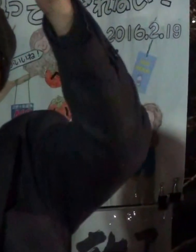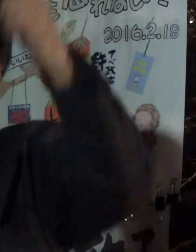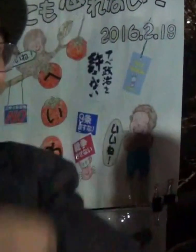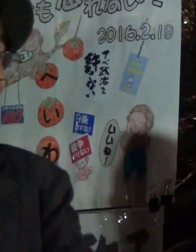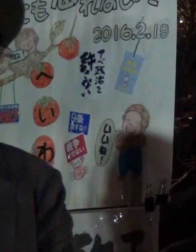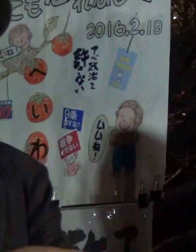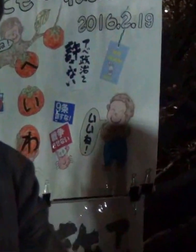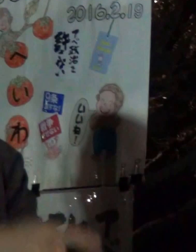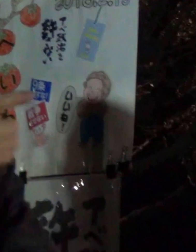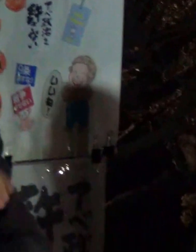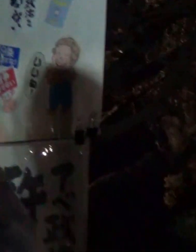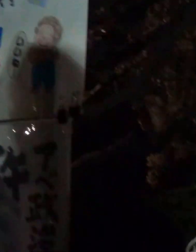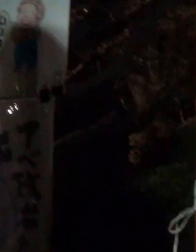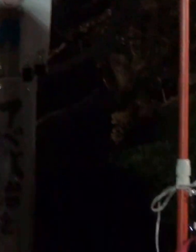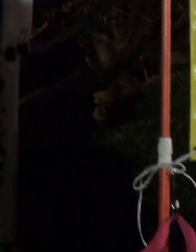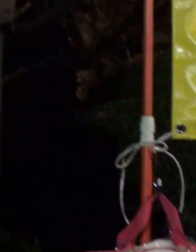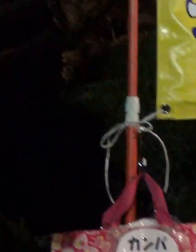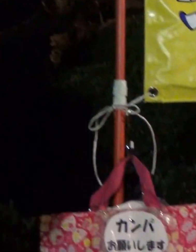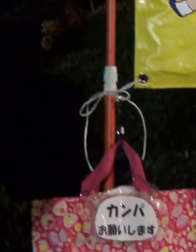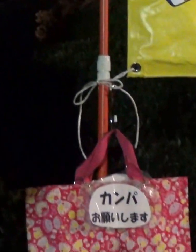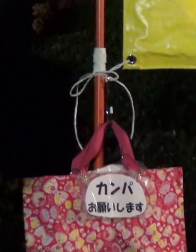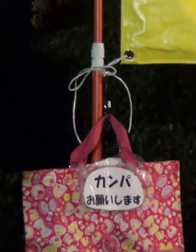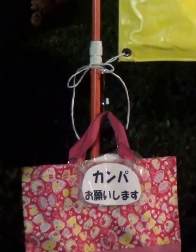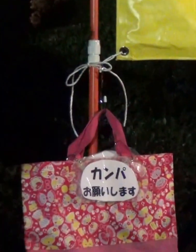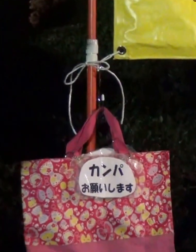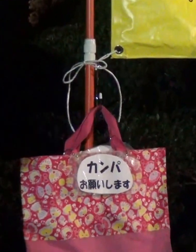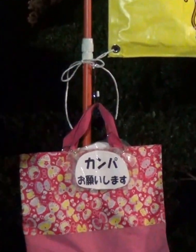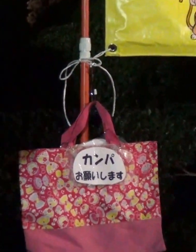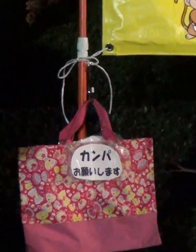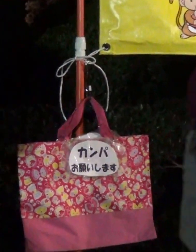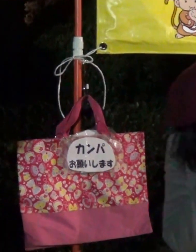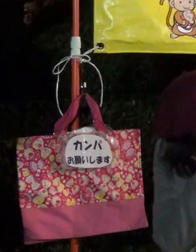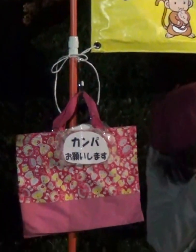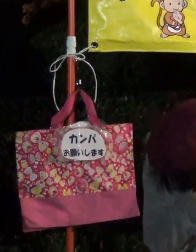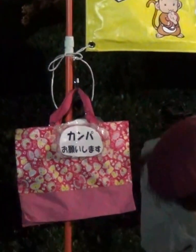だ、ね、 掲げさん、掲げさんじゃないよ、 掲げさんじゃないなんだよ